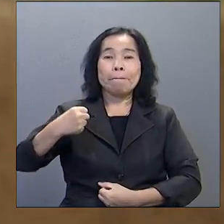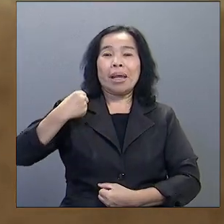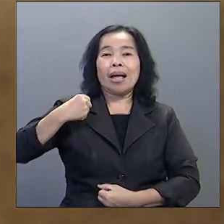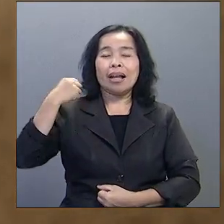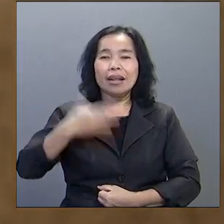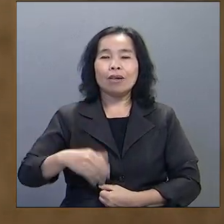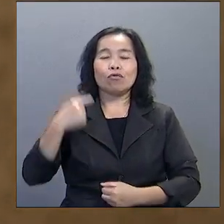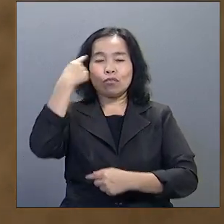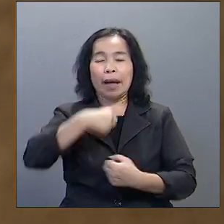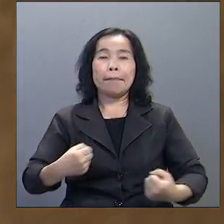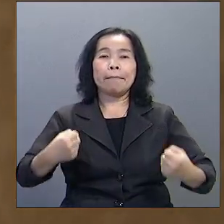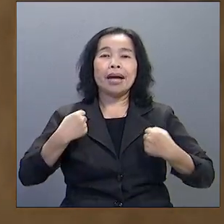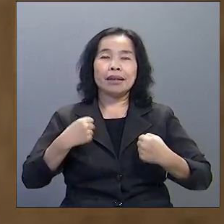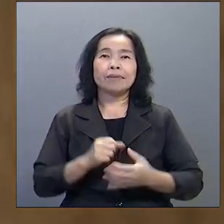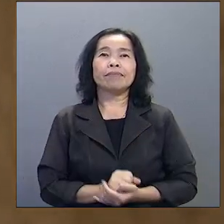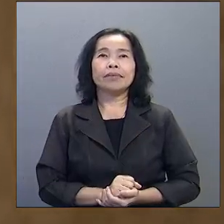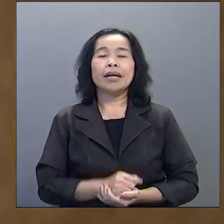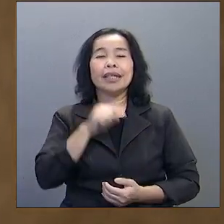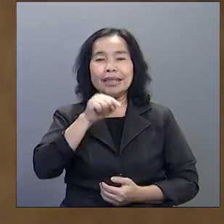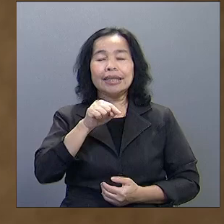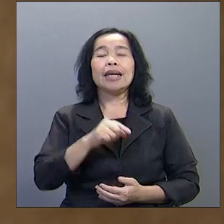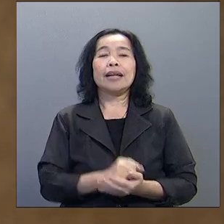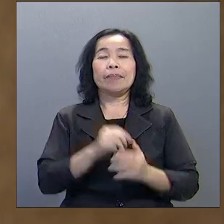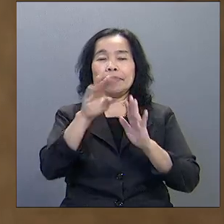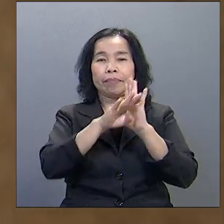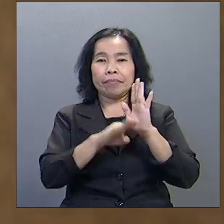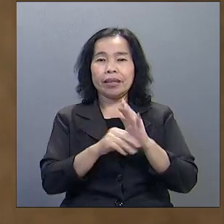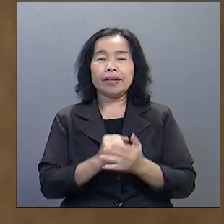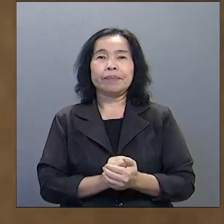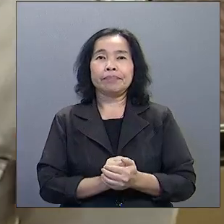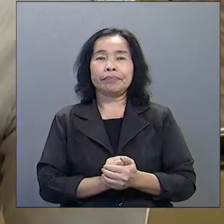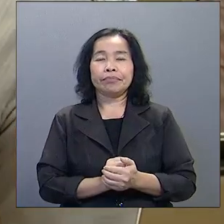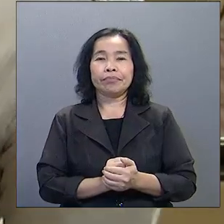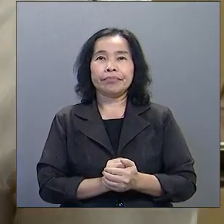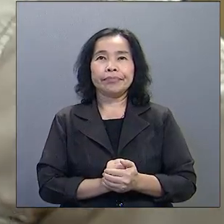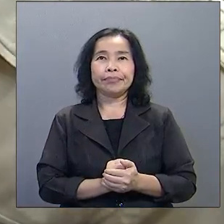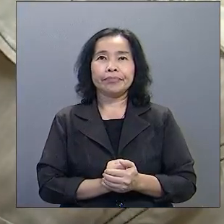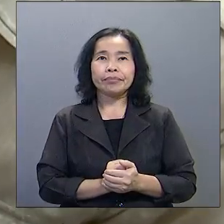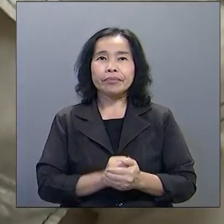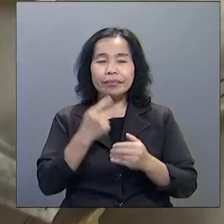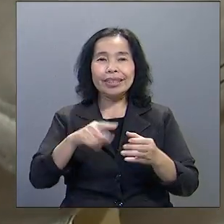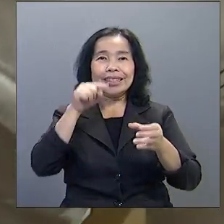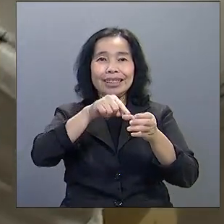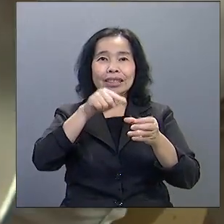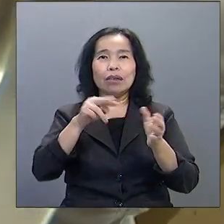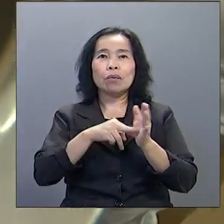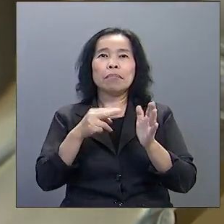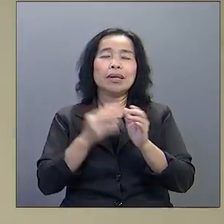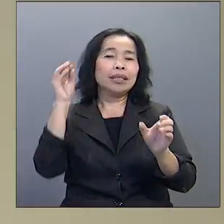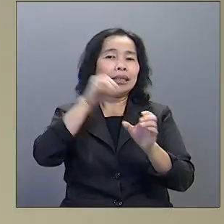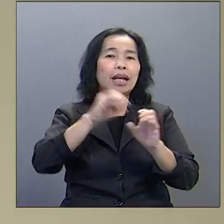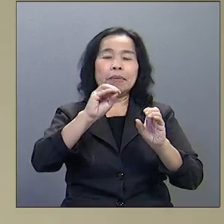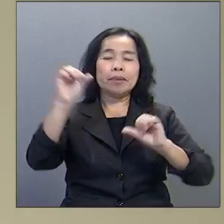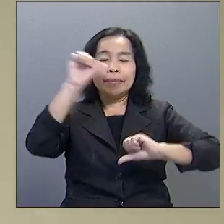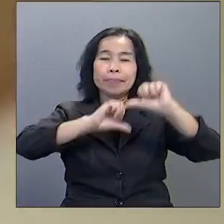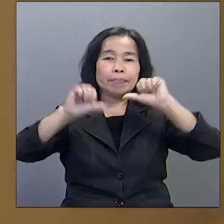เราก็จะแข็งแรงเนี่ยครับมันก็เลยเป็นที่มาที่ไปแล้วก็อีกจุดเด่นของผลิตภัณฑ์อย่างนึงคือเราไม่ได้เติมพวกสารเคมีเรา